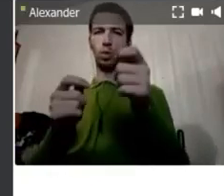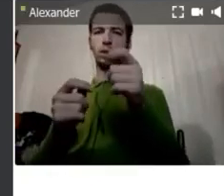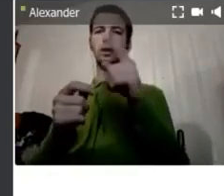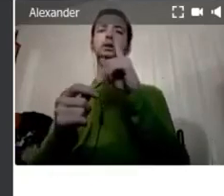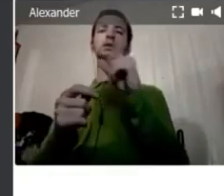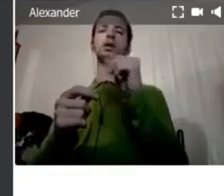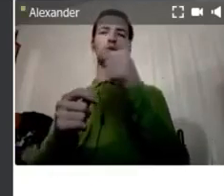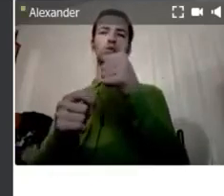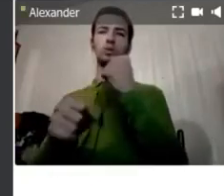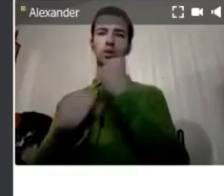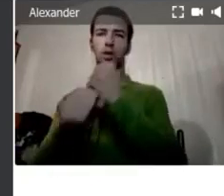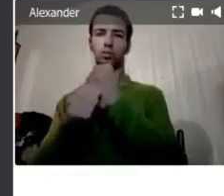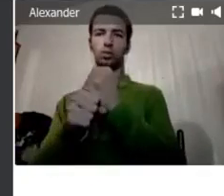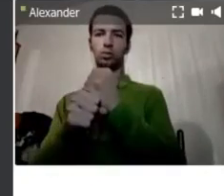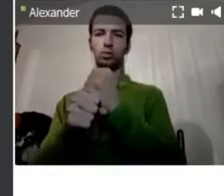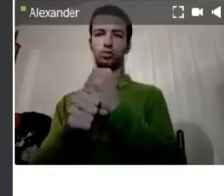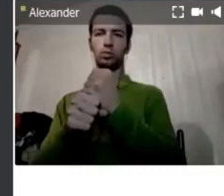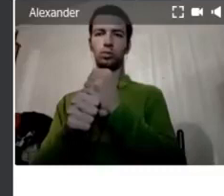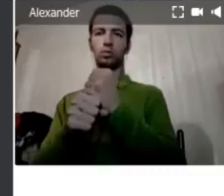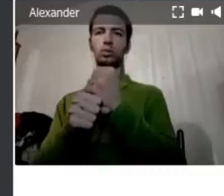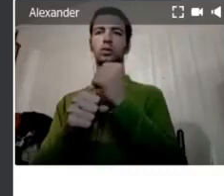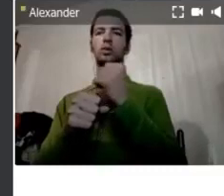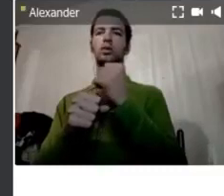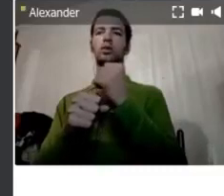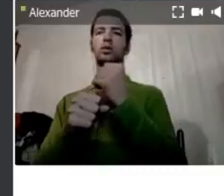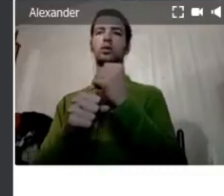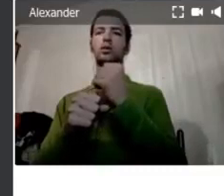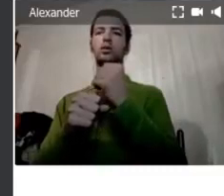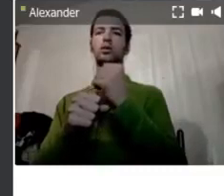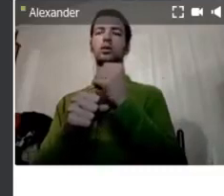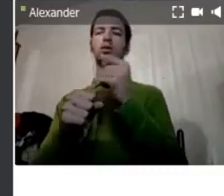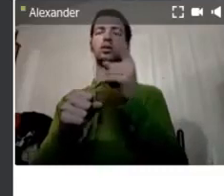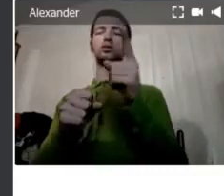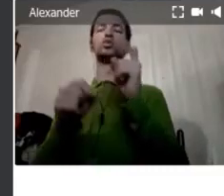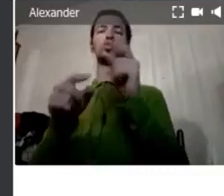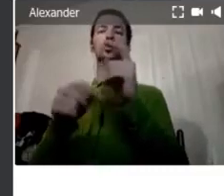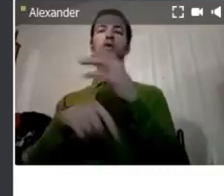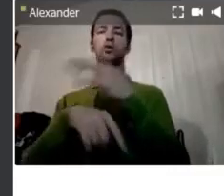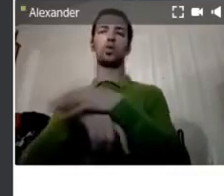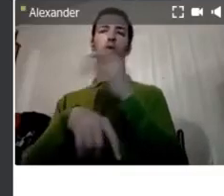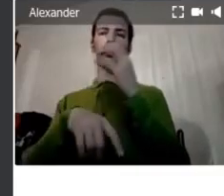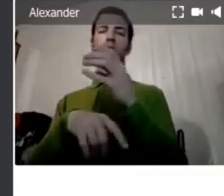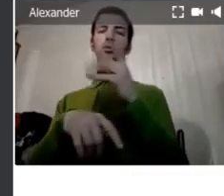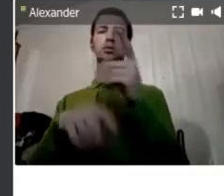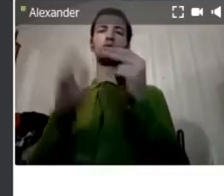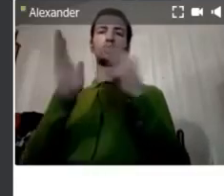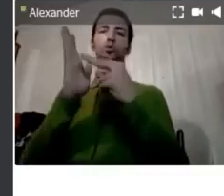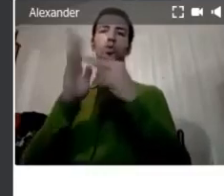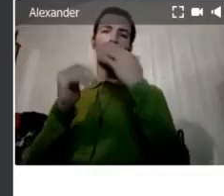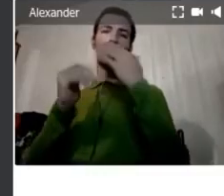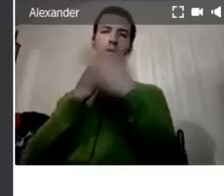все это есть, опять все это работает, все это уже проверено временем.